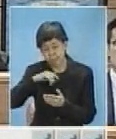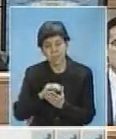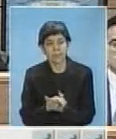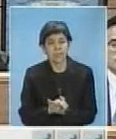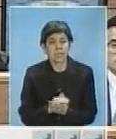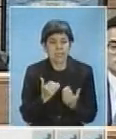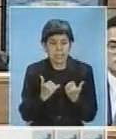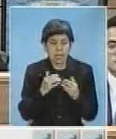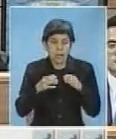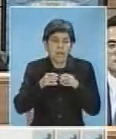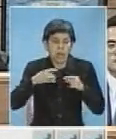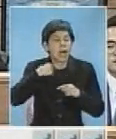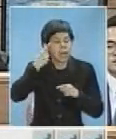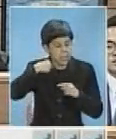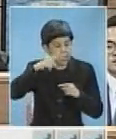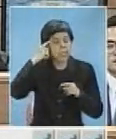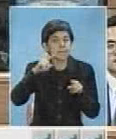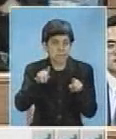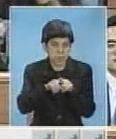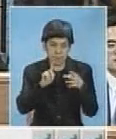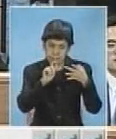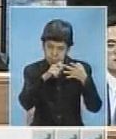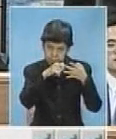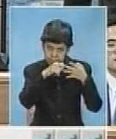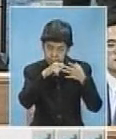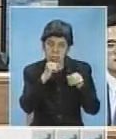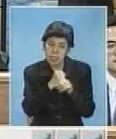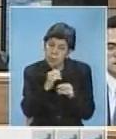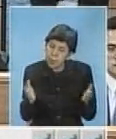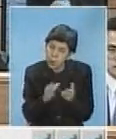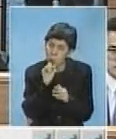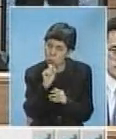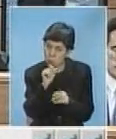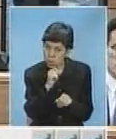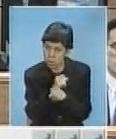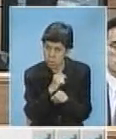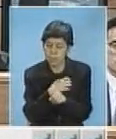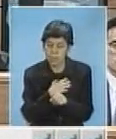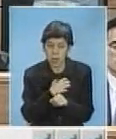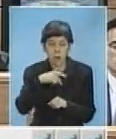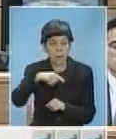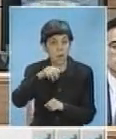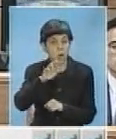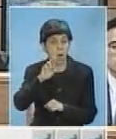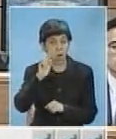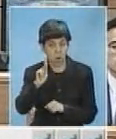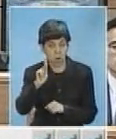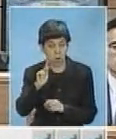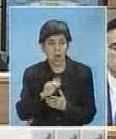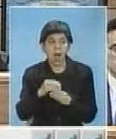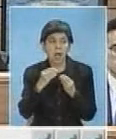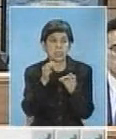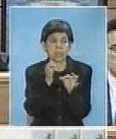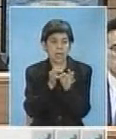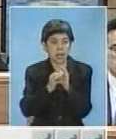ค้านพิจารณาแล้วเห็นตรงกับรัฐบาลว่าควรที่จะต้องมีการผลักดันโดยเร็วก็คือพระราชกำหนดที่ให้อำนาจธนา